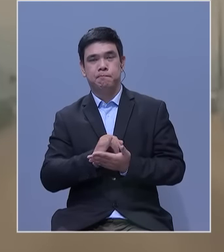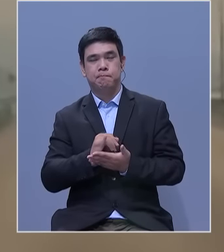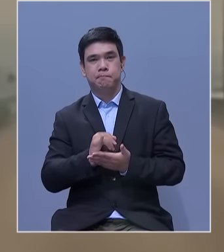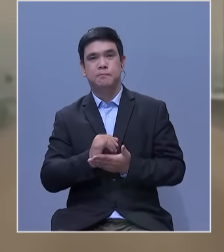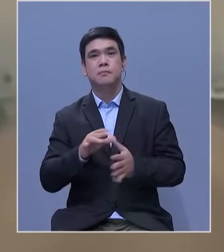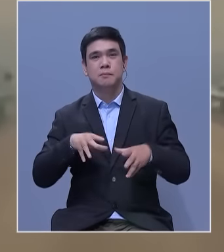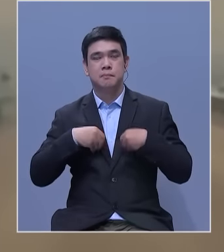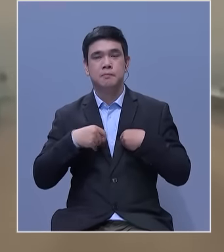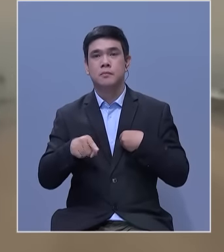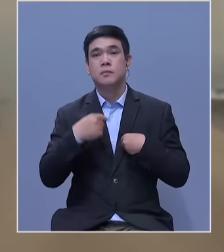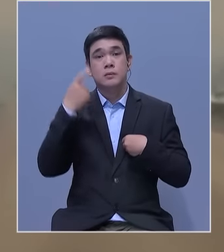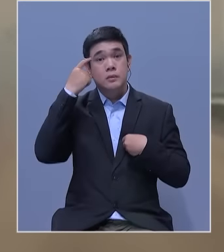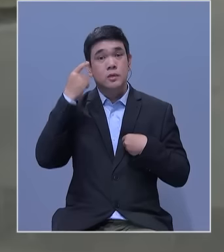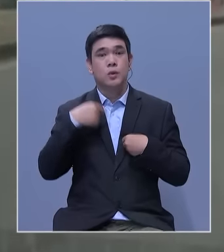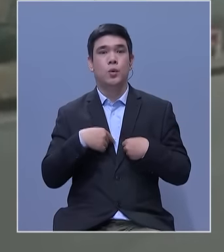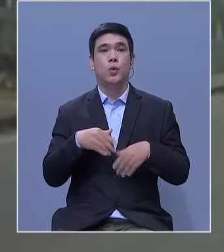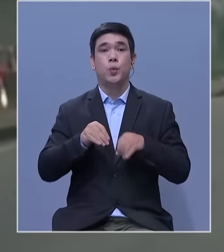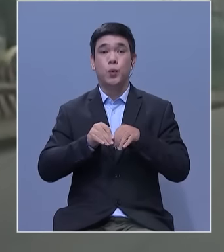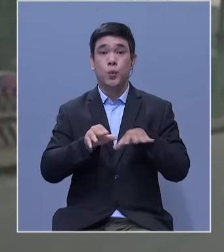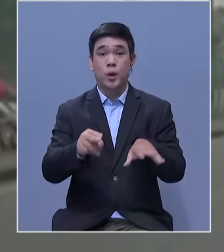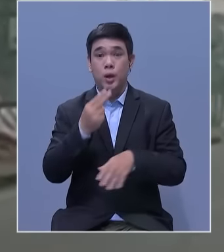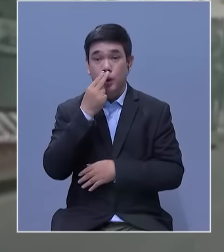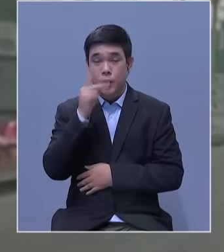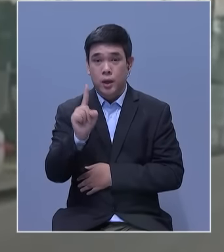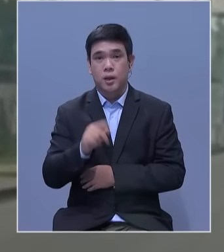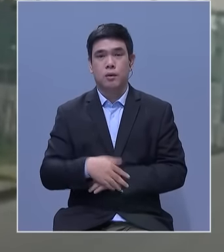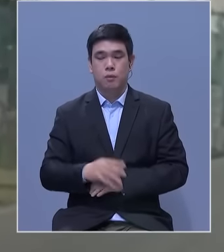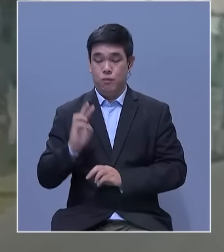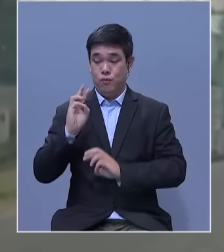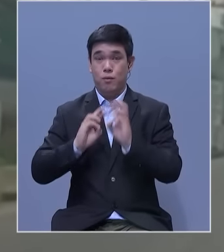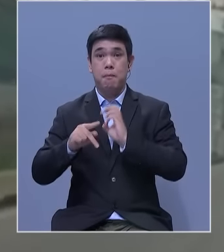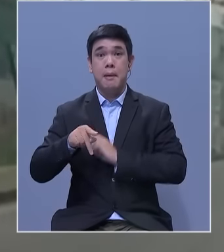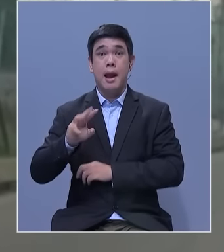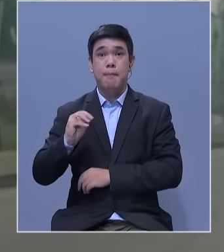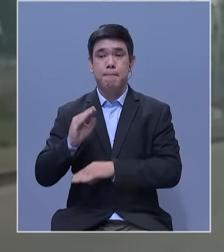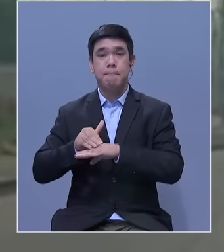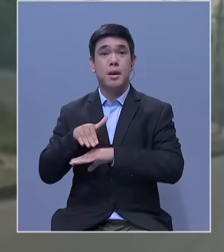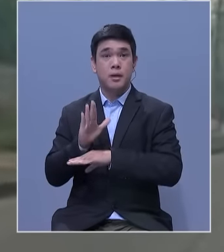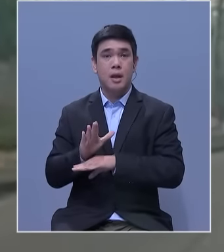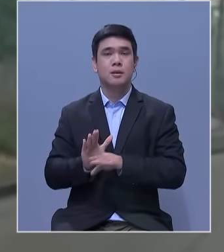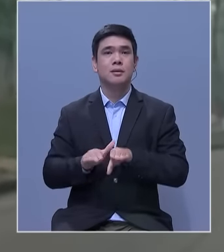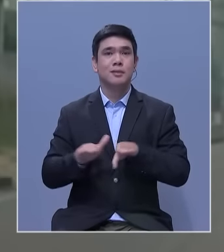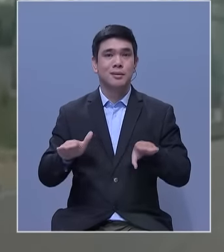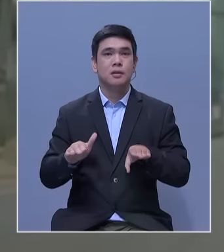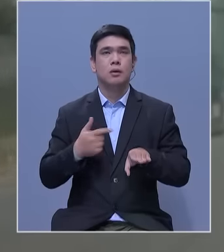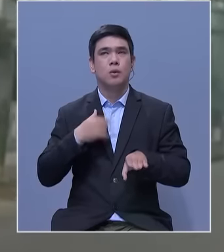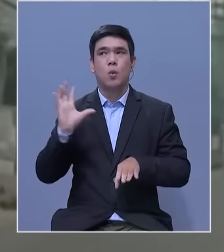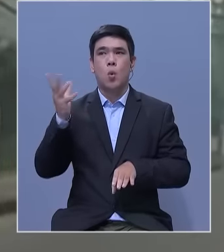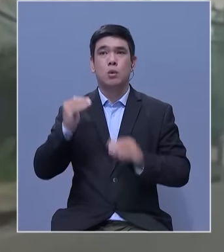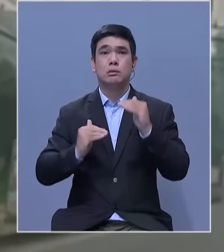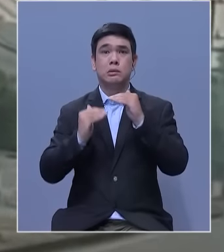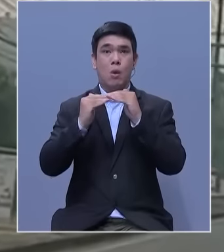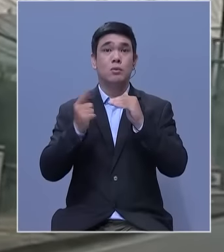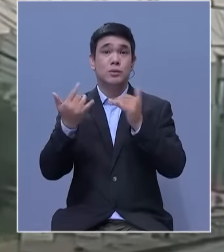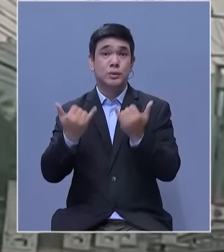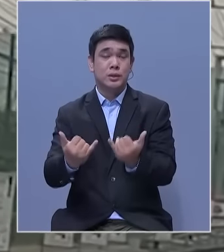ครับนี่คือคลิปที่เป็นไวรัลในตอนนี้นะครับหลังจากที่ค่าฝุ่น PM 2.5 สูงเกินค่ามาตรฐานจนติดระดับโลกอย่างต่อเนื่